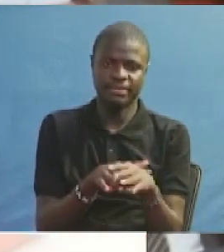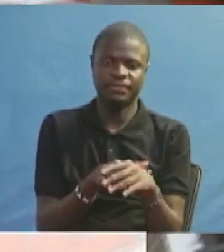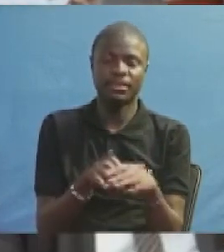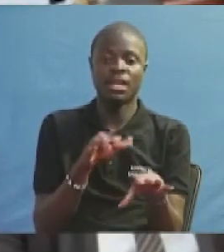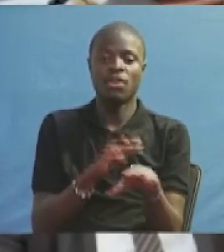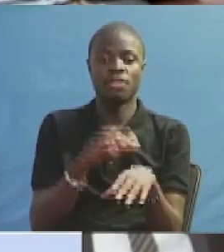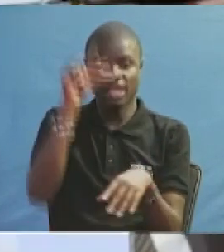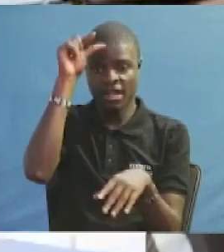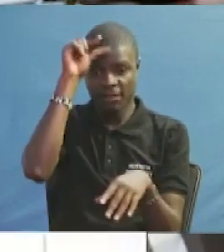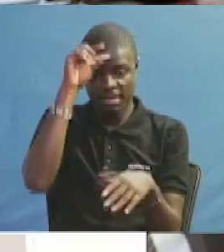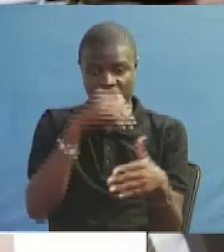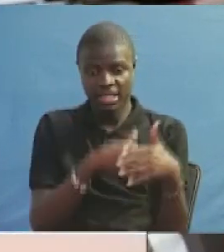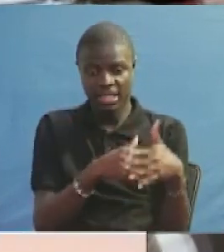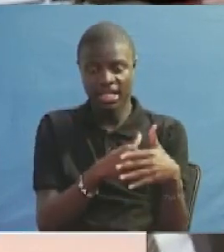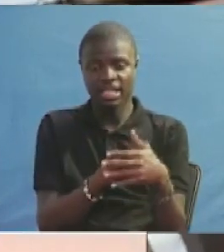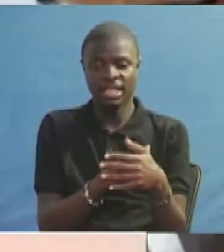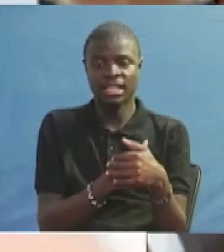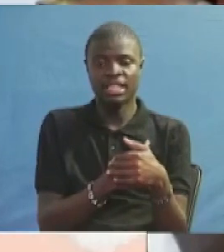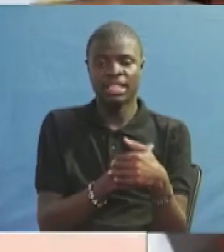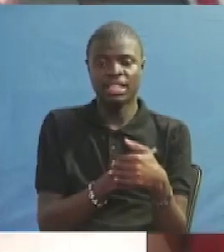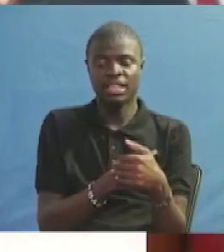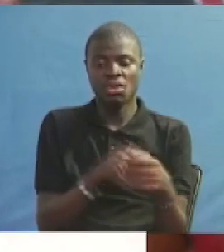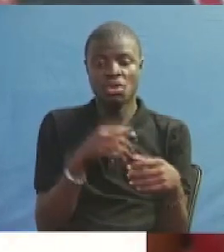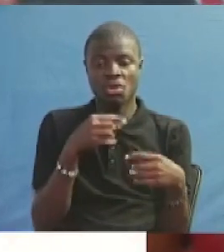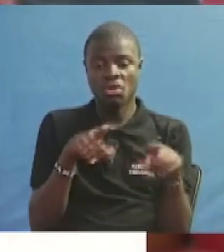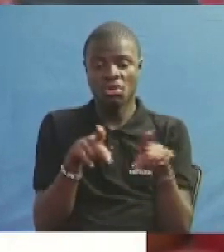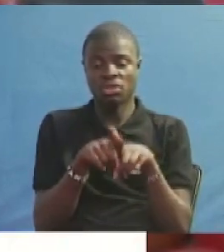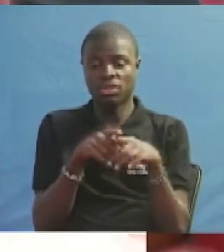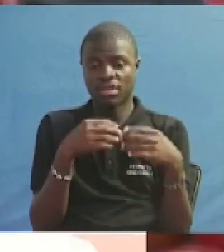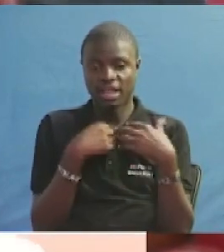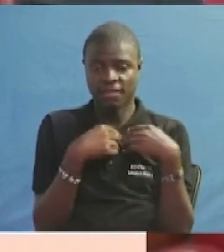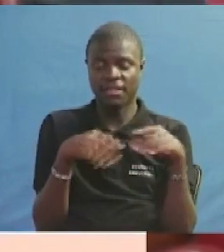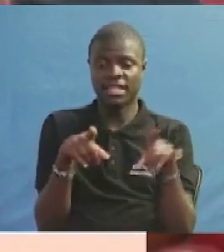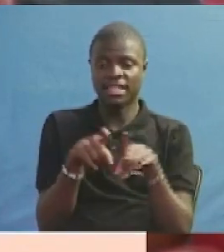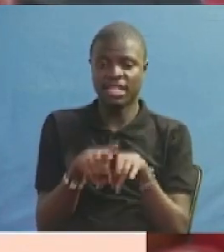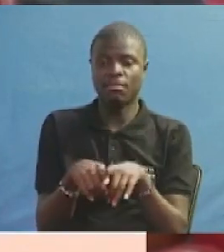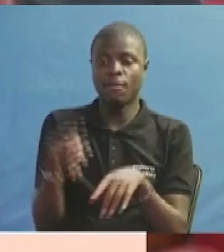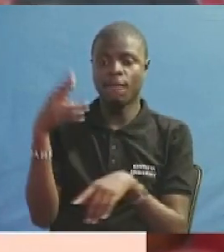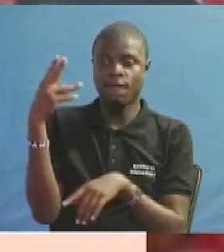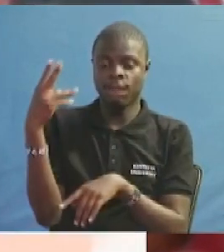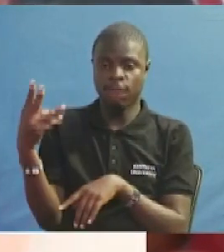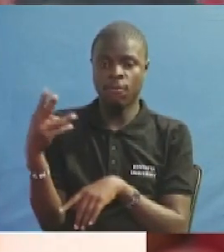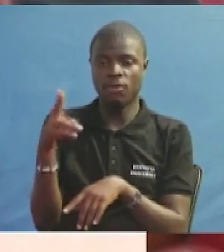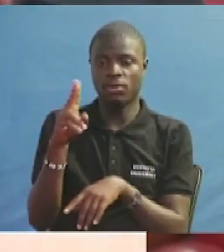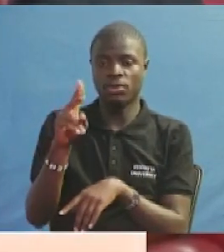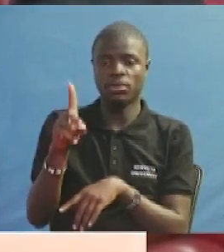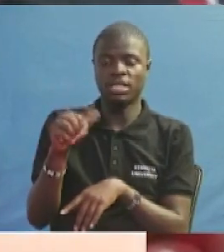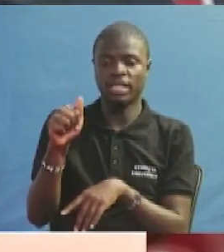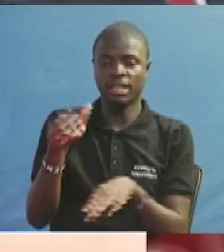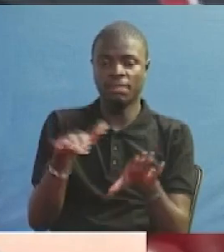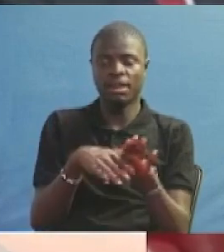wa serikali pia haukukosa waliokaidi amri, wabunge wanne kutoka chama tawala cha UDA wakiupinga mswada